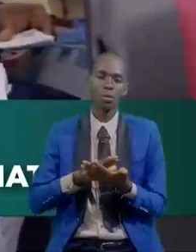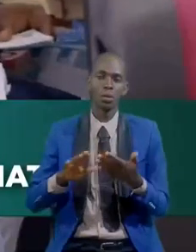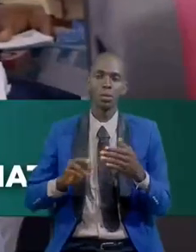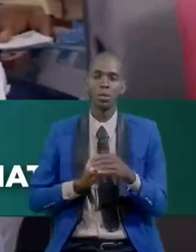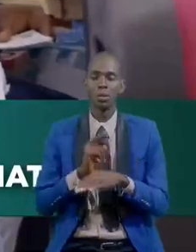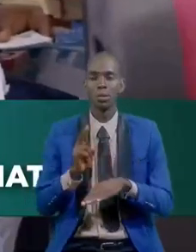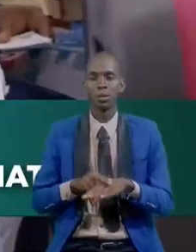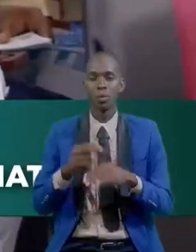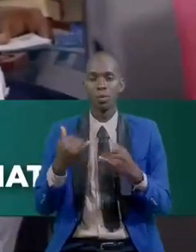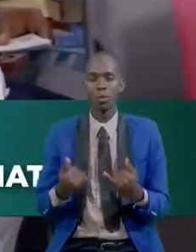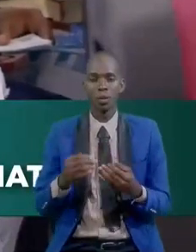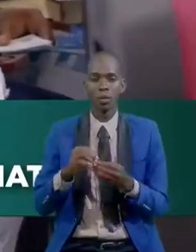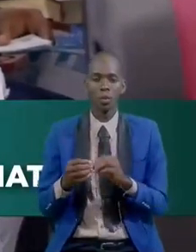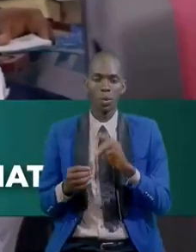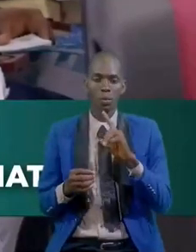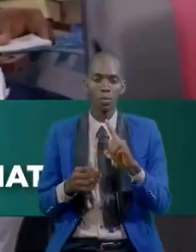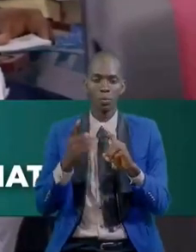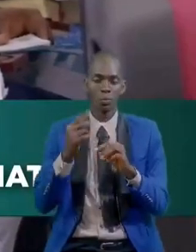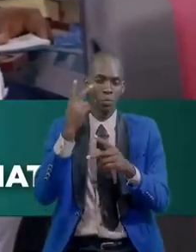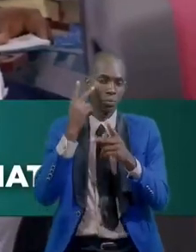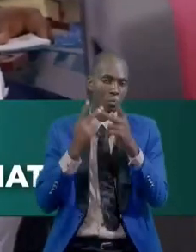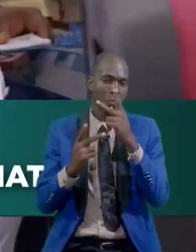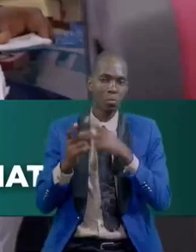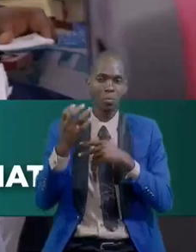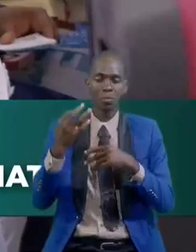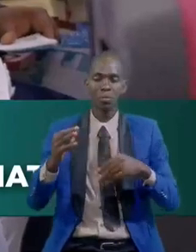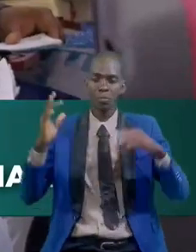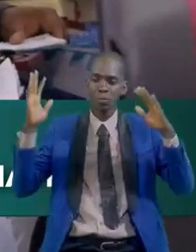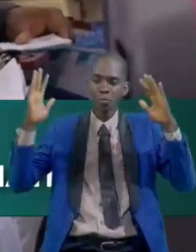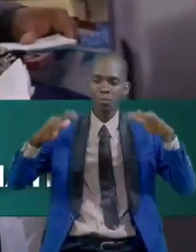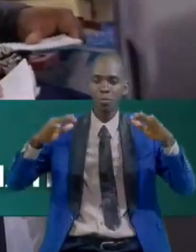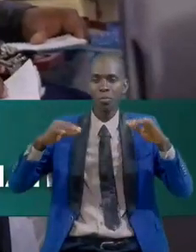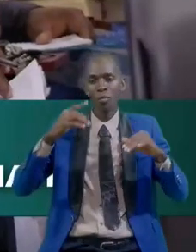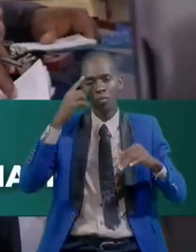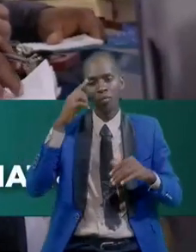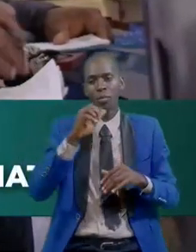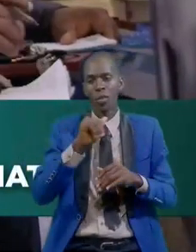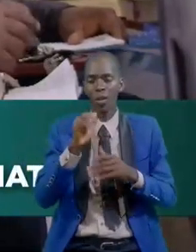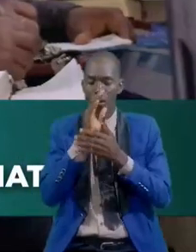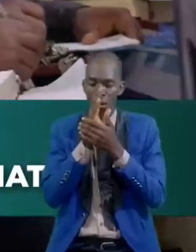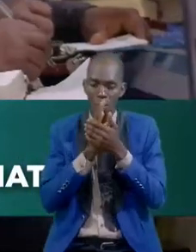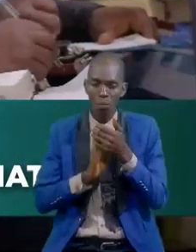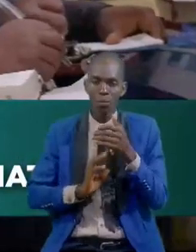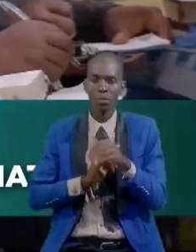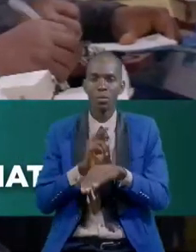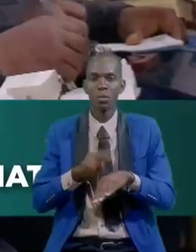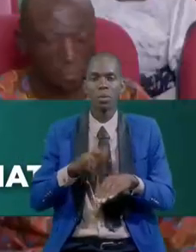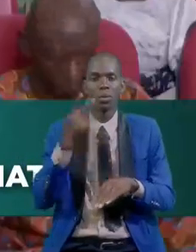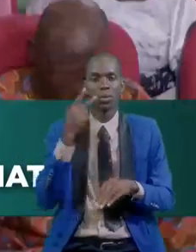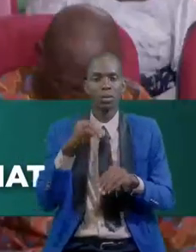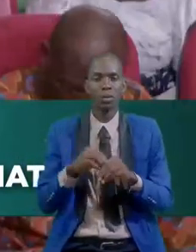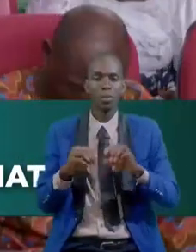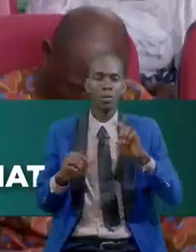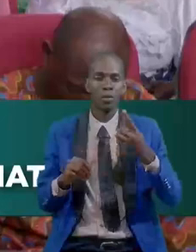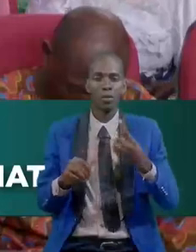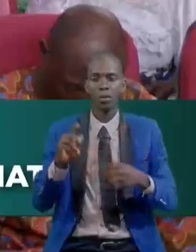Premier point maintenant, c'est la prophétie de la pluie pour une nation humiliée. Dans 1 Roi